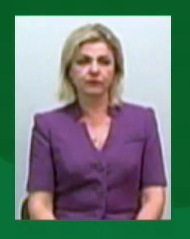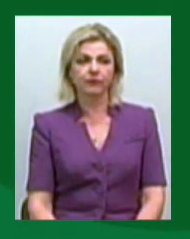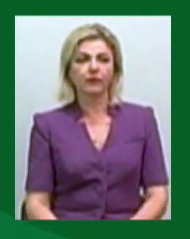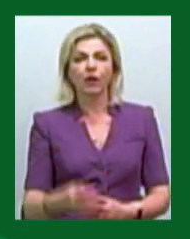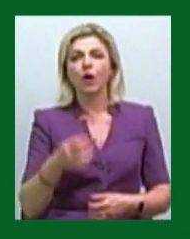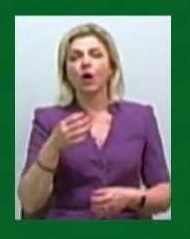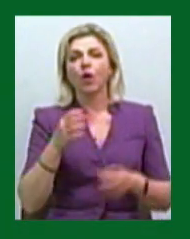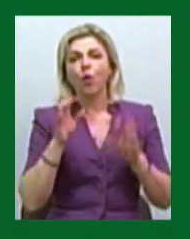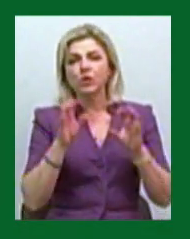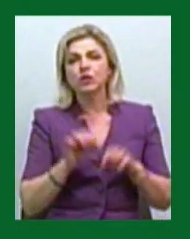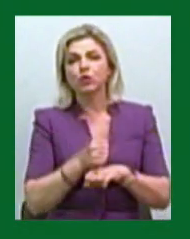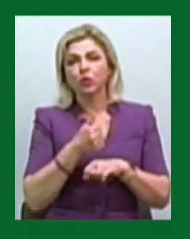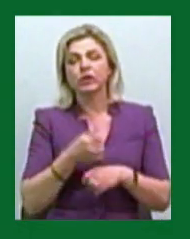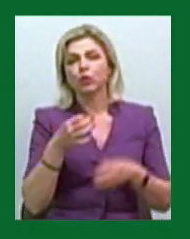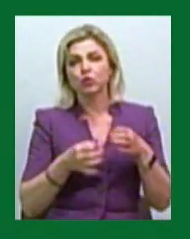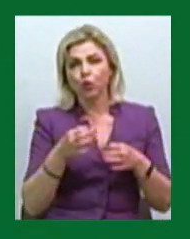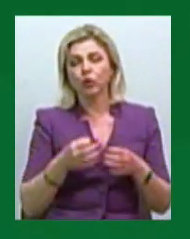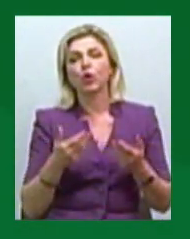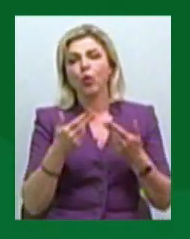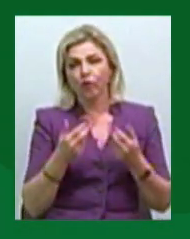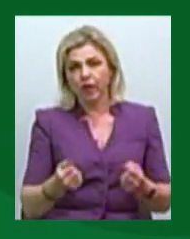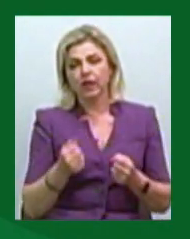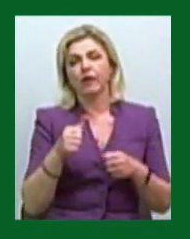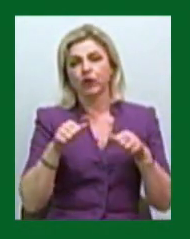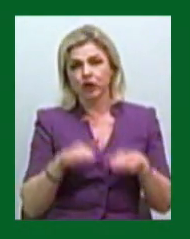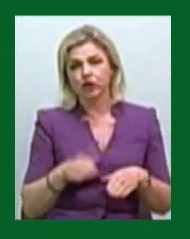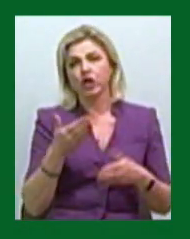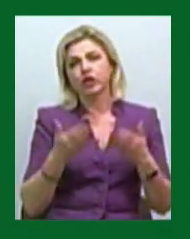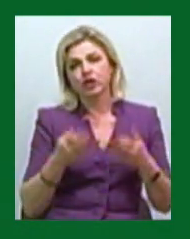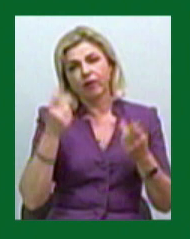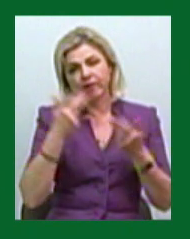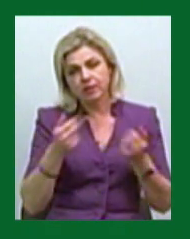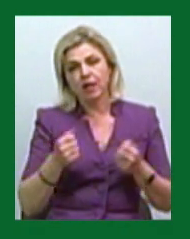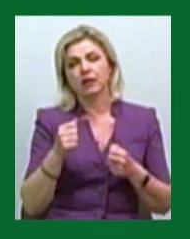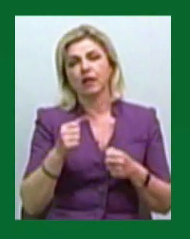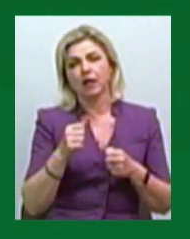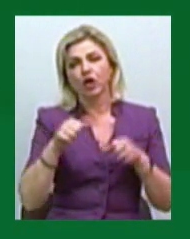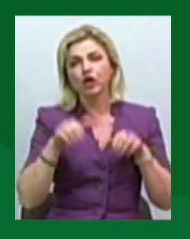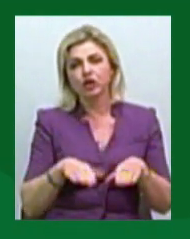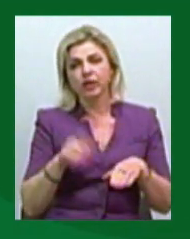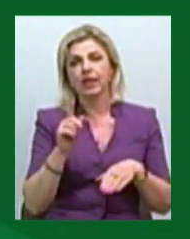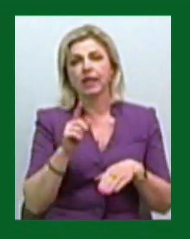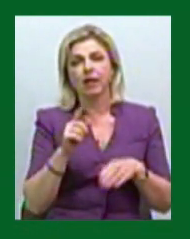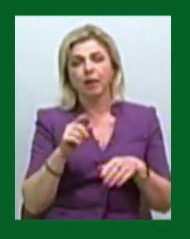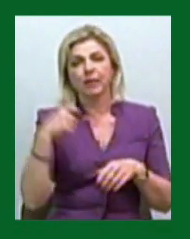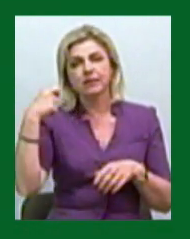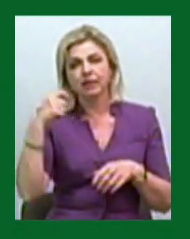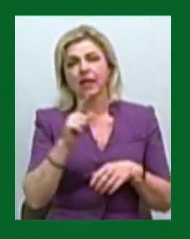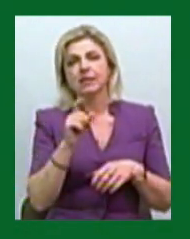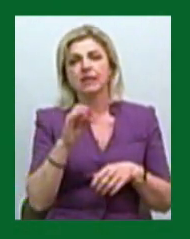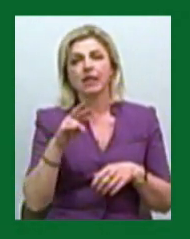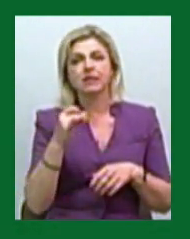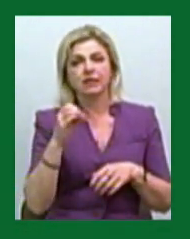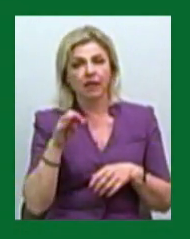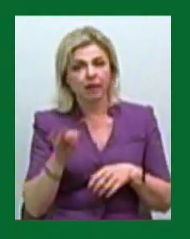Конституційний суд ухвалив рішення, чи визнавати указ президента України Володимира Зеленського про розпуск Верховної Ради восьмого скликання